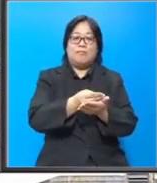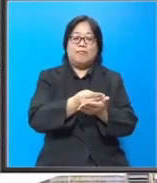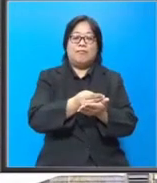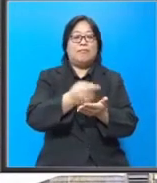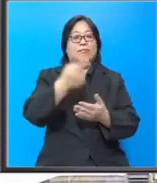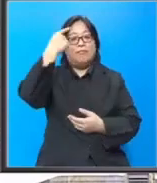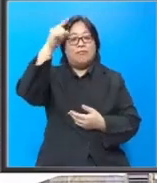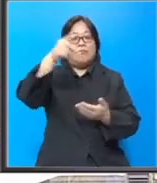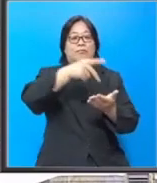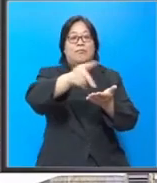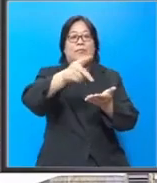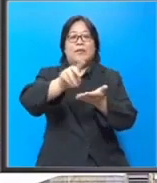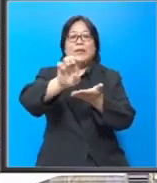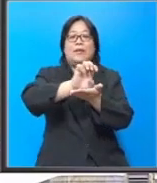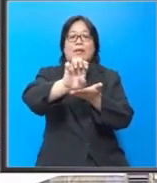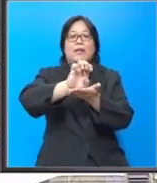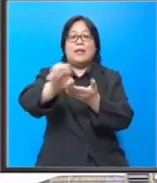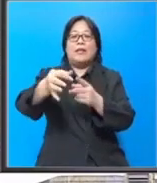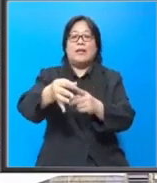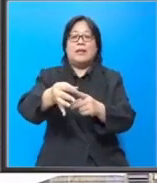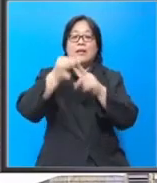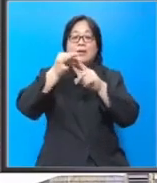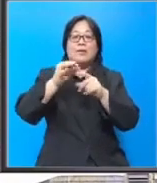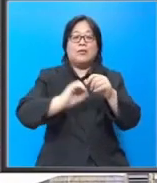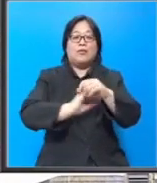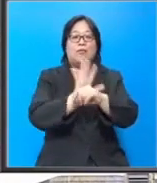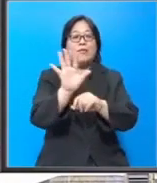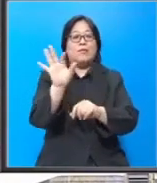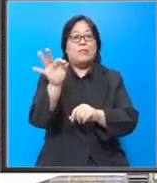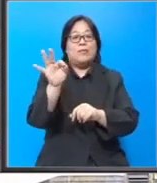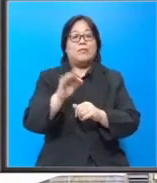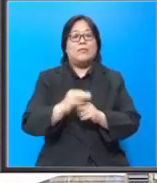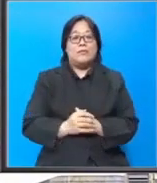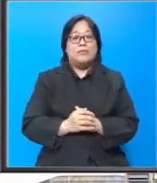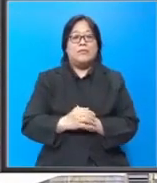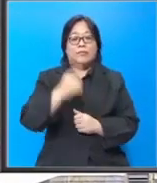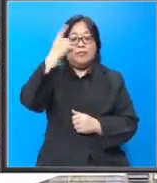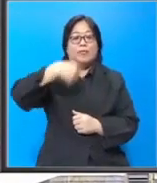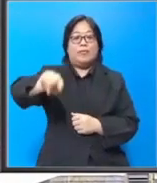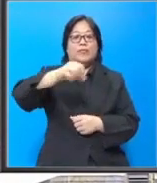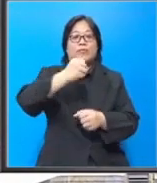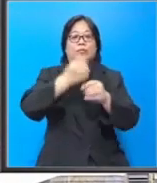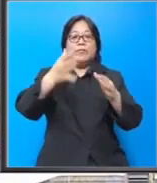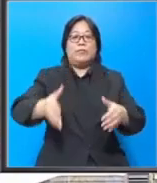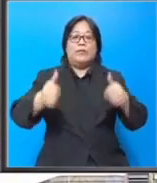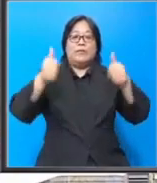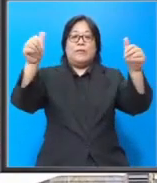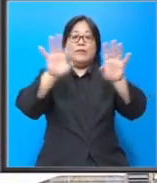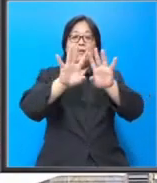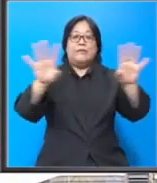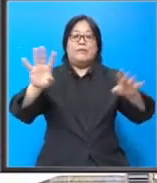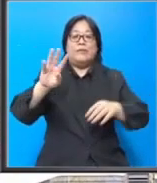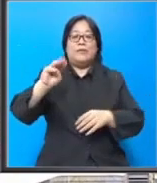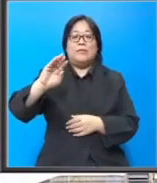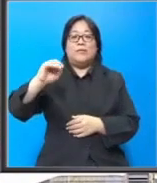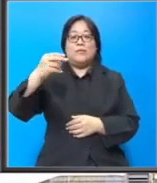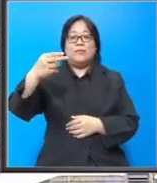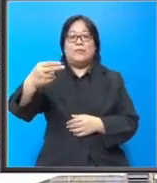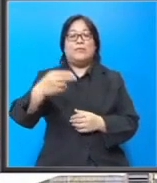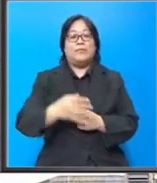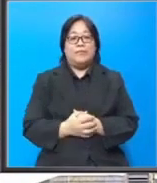untuk bayaran launch khas Hobbit 19 kepada petugas barisan hadapan kuintal kesehatan